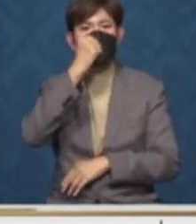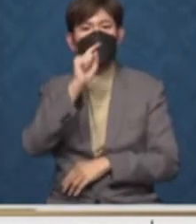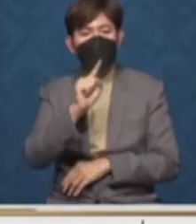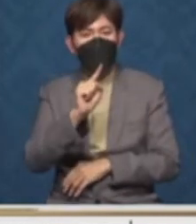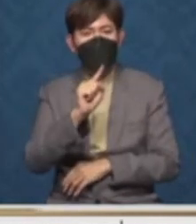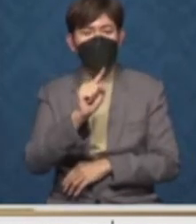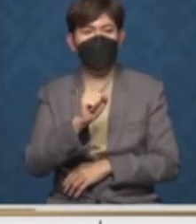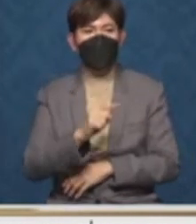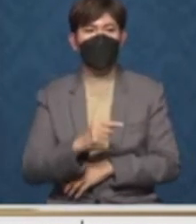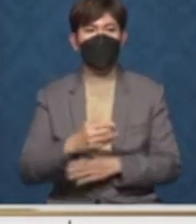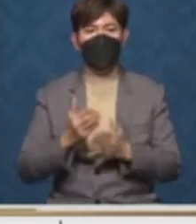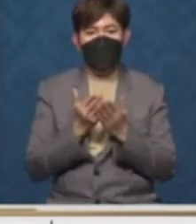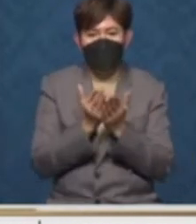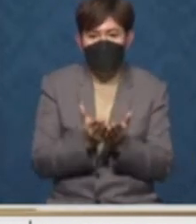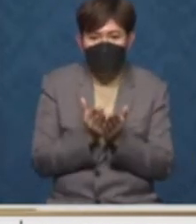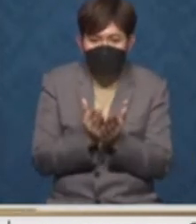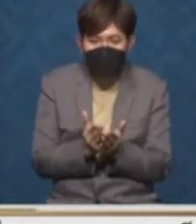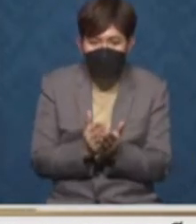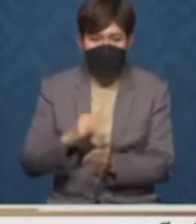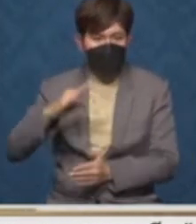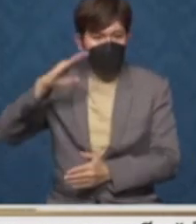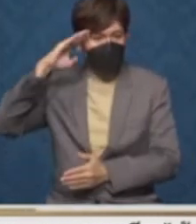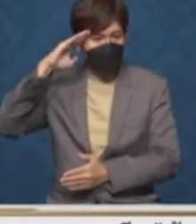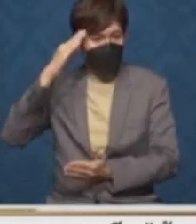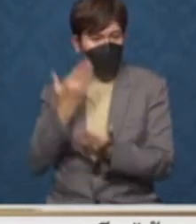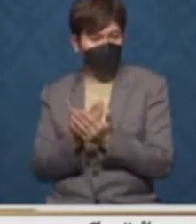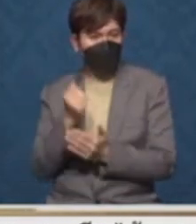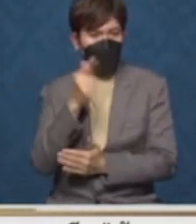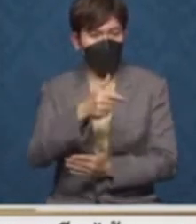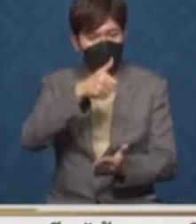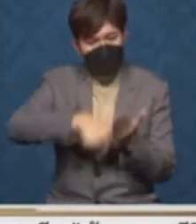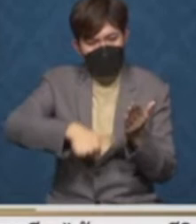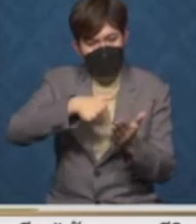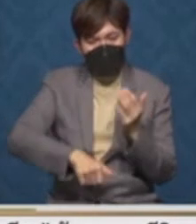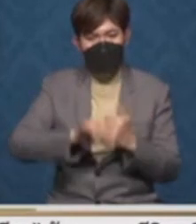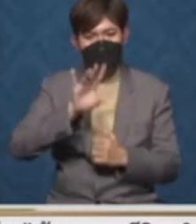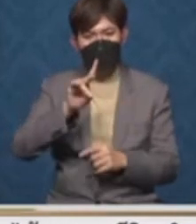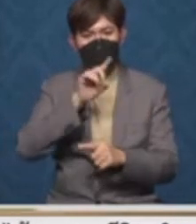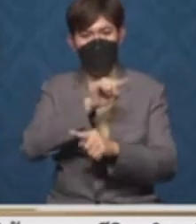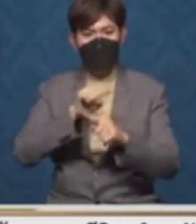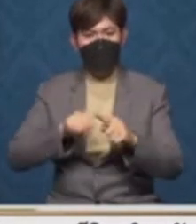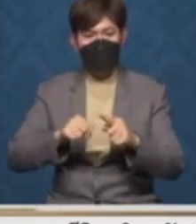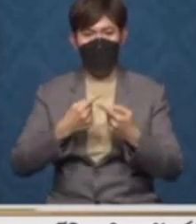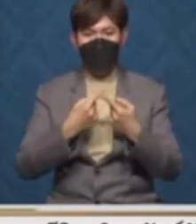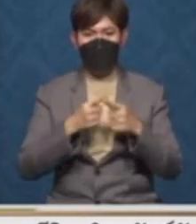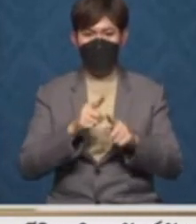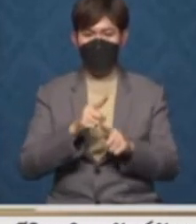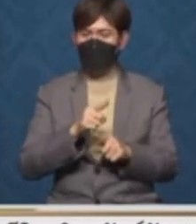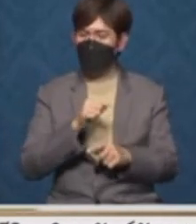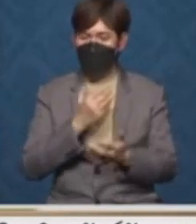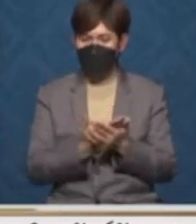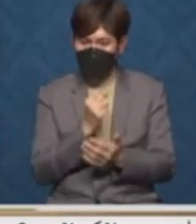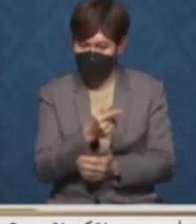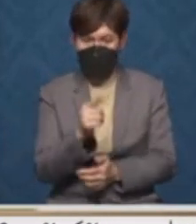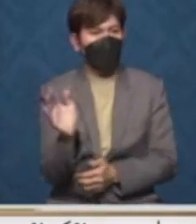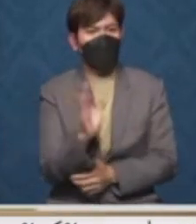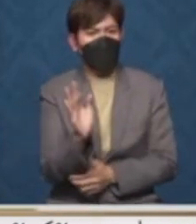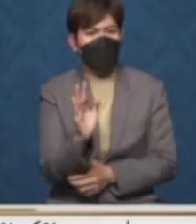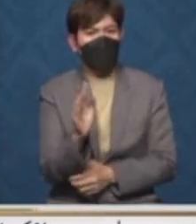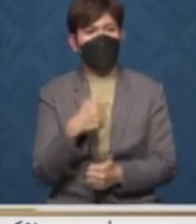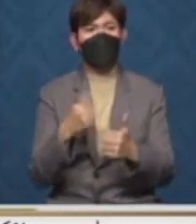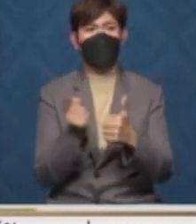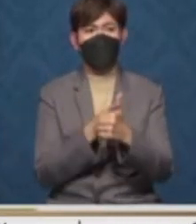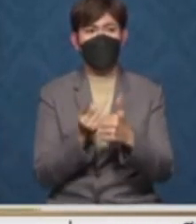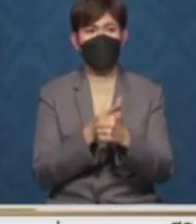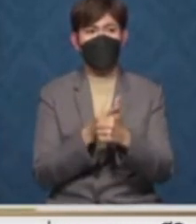ะต้องจ่ายภาษีมูลค่าเพิ่มแวด 7% ทั้งที่ได้รับการยกเว้น1กองทัพเรือได้รับการย